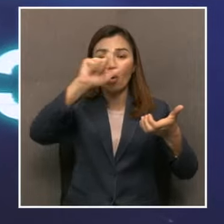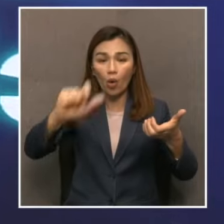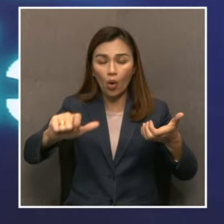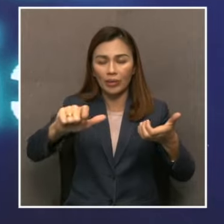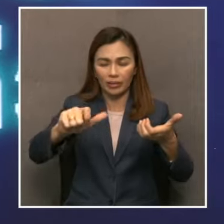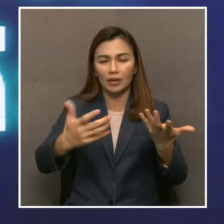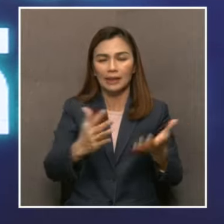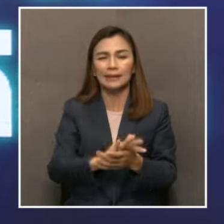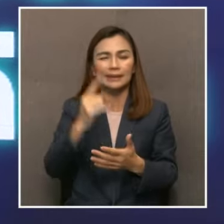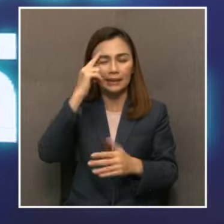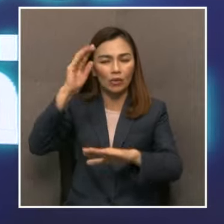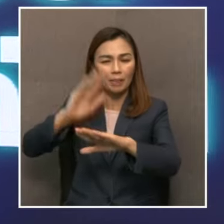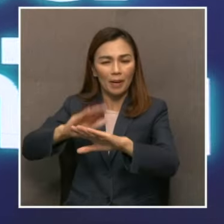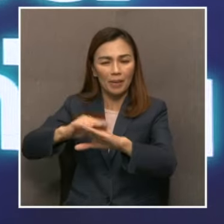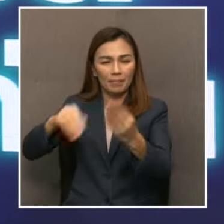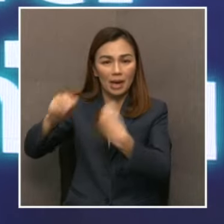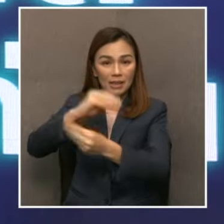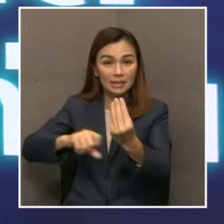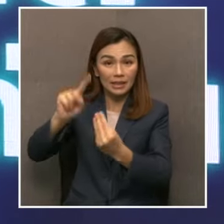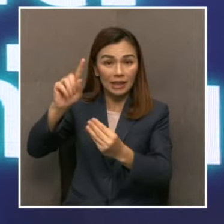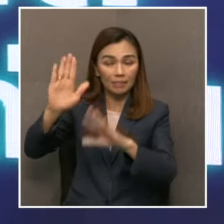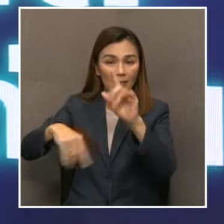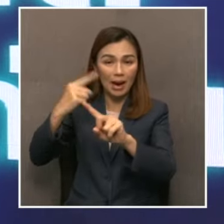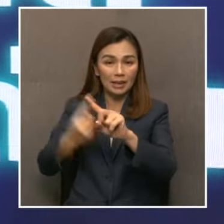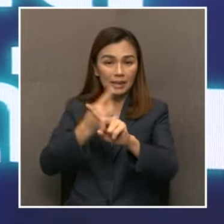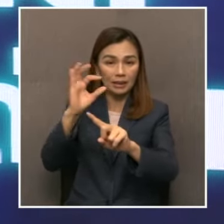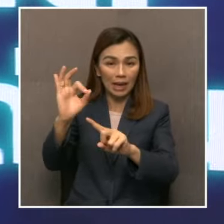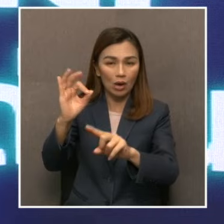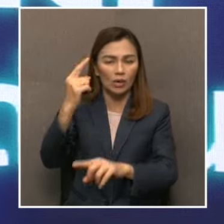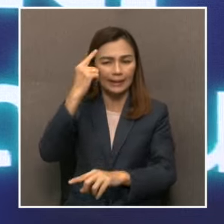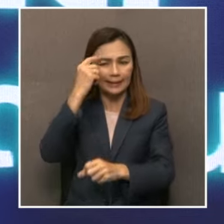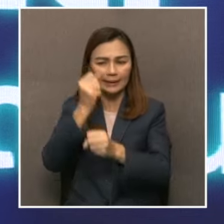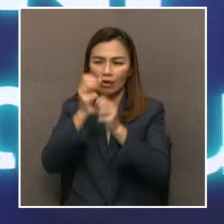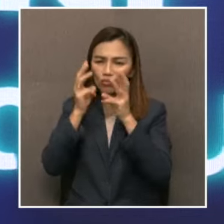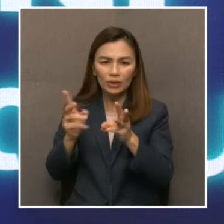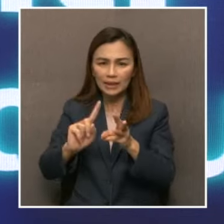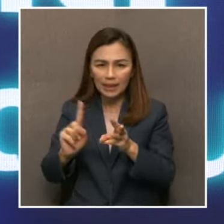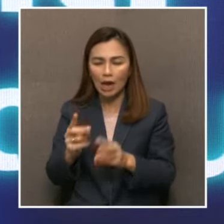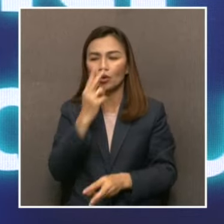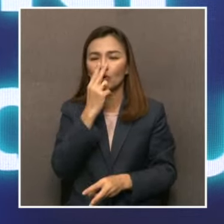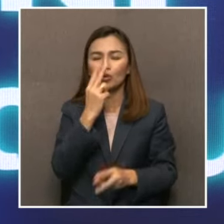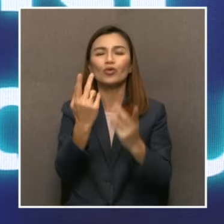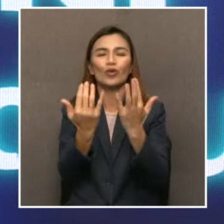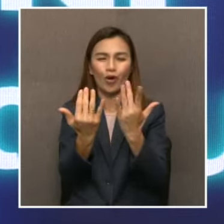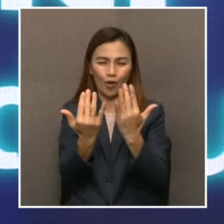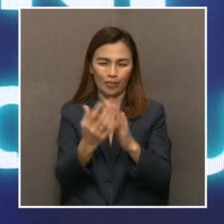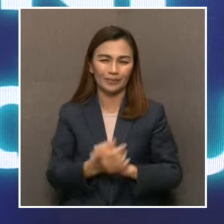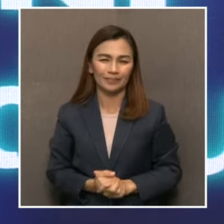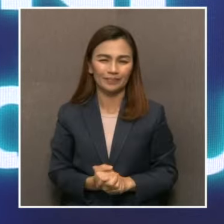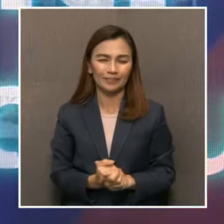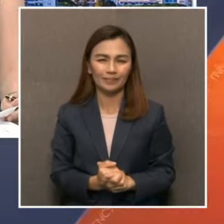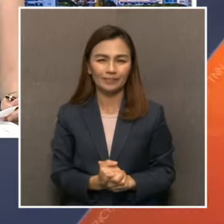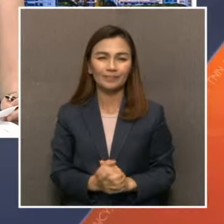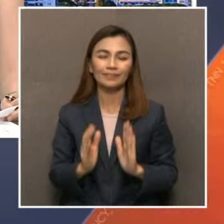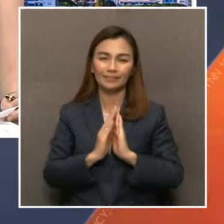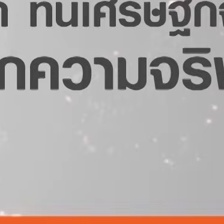ษฐกิจที่คาดว่าจะเริ่มต้นในช่วงปลายเดือนกันยายนนี้เนี่ยจะเป็นอย่างไรรอติดตามพร้อมกันนะครับพิลิซ่าและคุณผู้ชมครับ ขอบคุณ